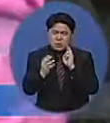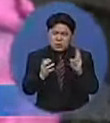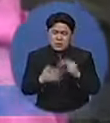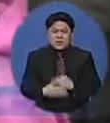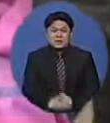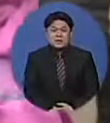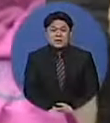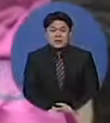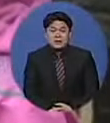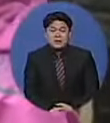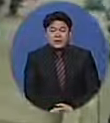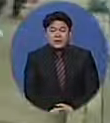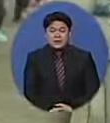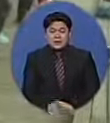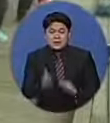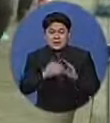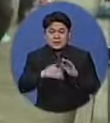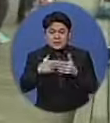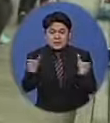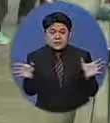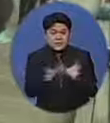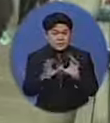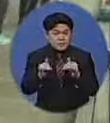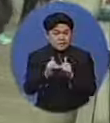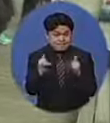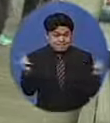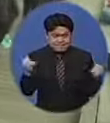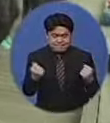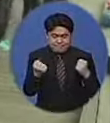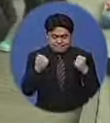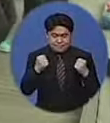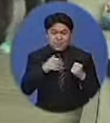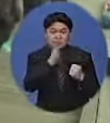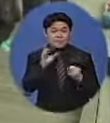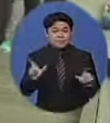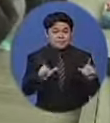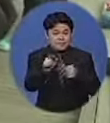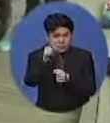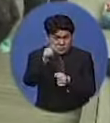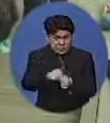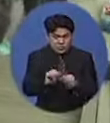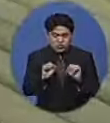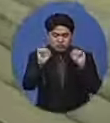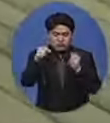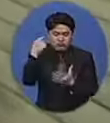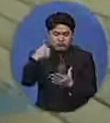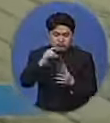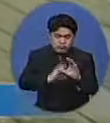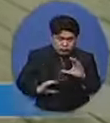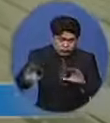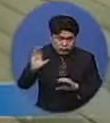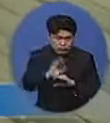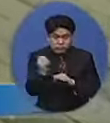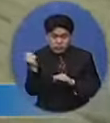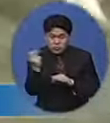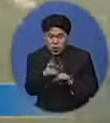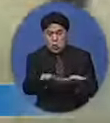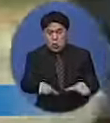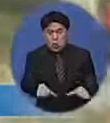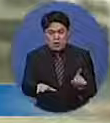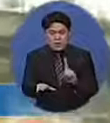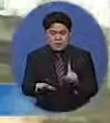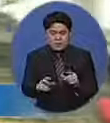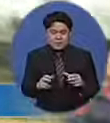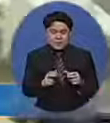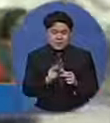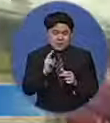상황입니다. 공단은 전 국민의 건강한 노후 생활을 위해 운동교실을 강화하는 한편 특히 올해는